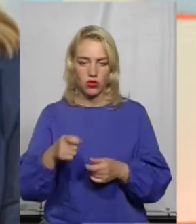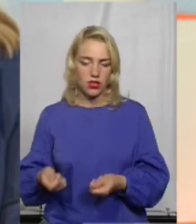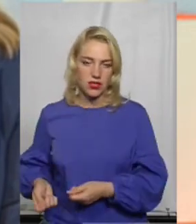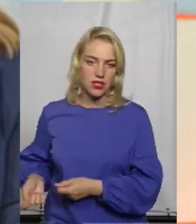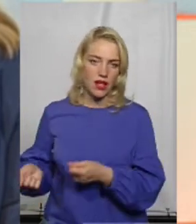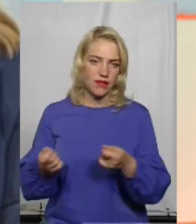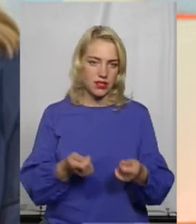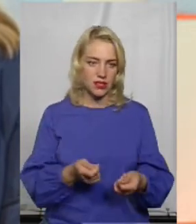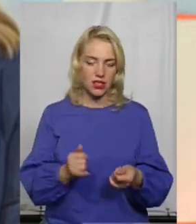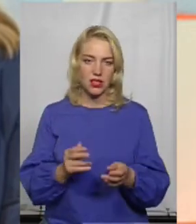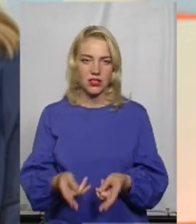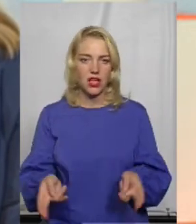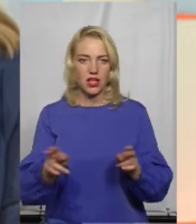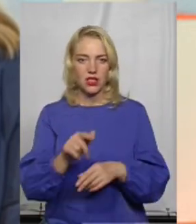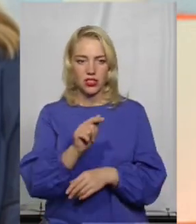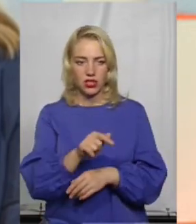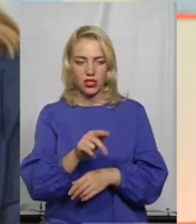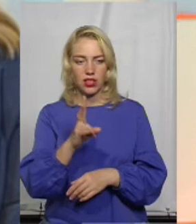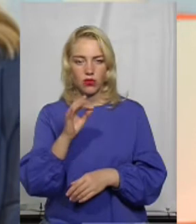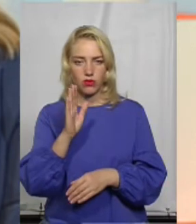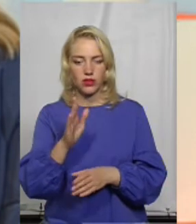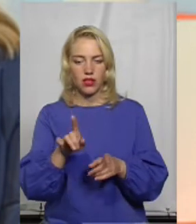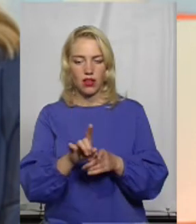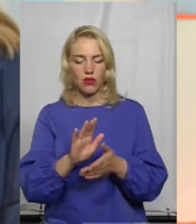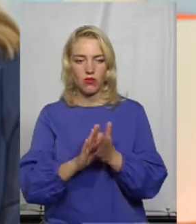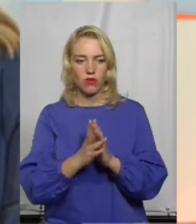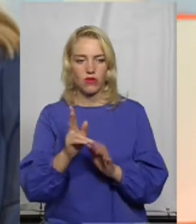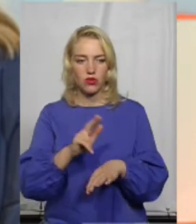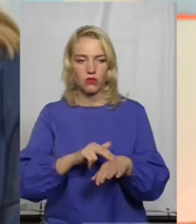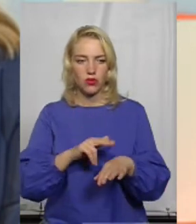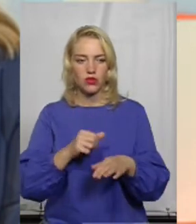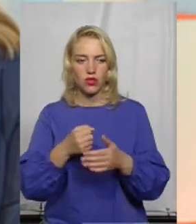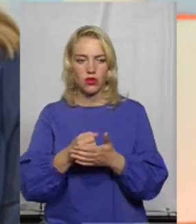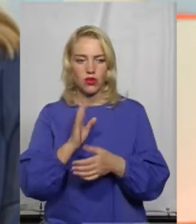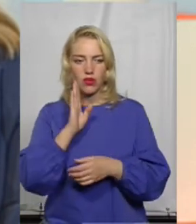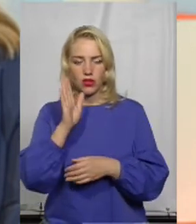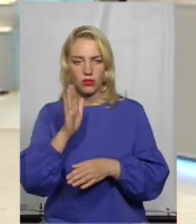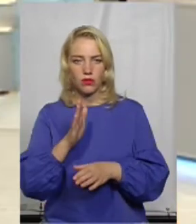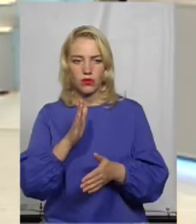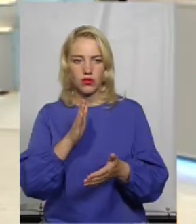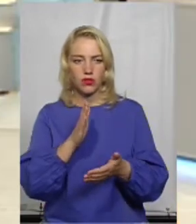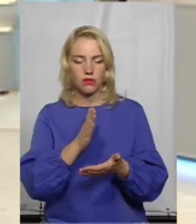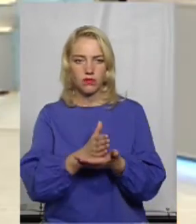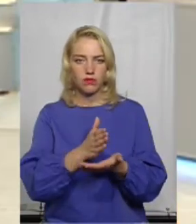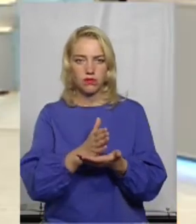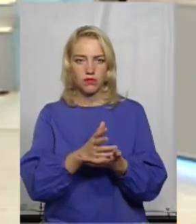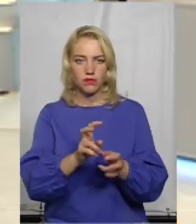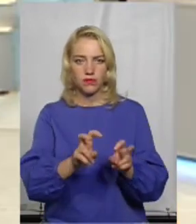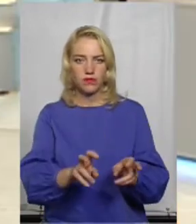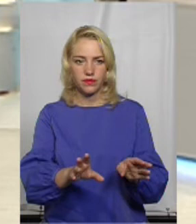завести, залишити, але буде така умова, що поліцейський до ранку, поки ми вже там не підключимося,